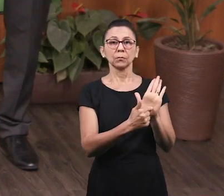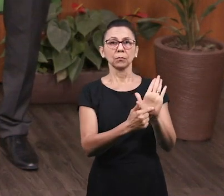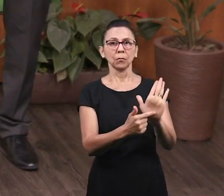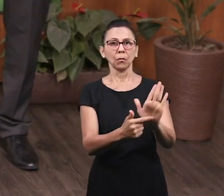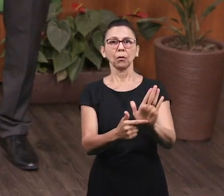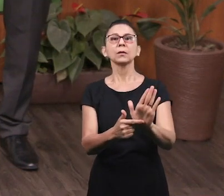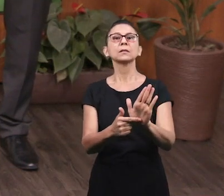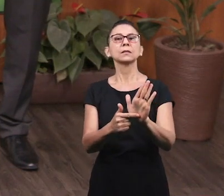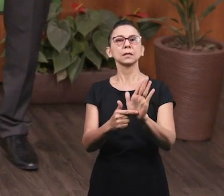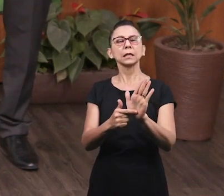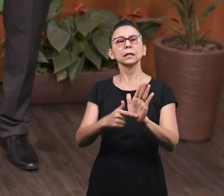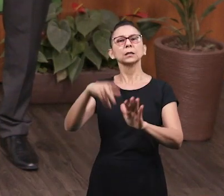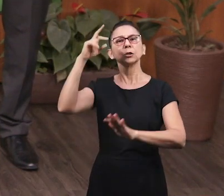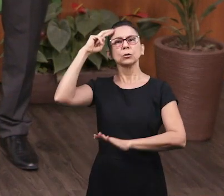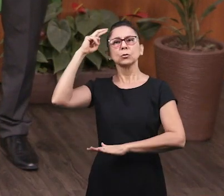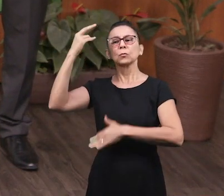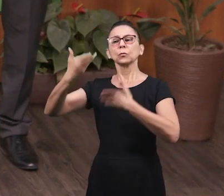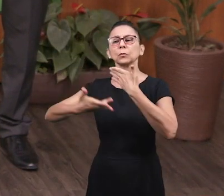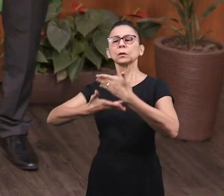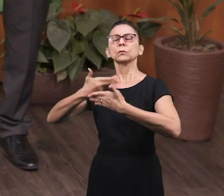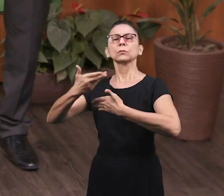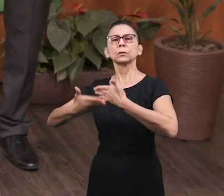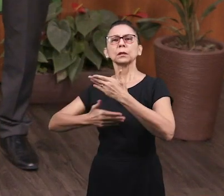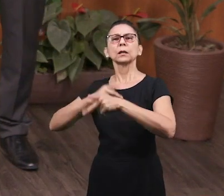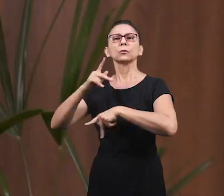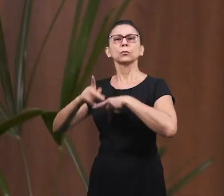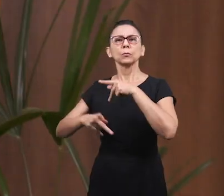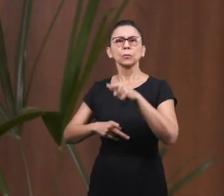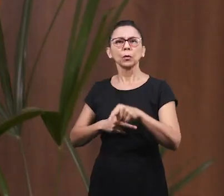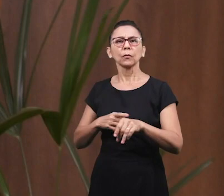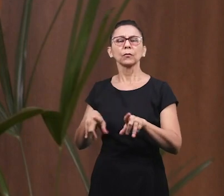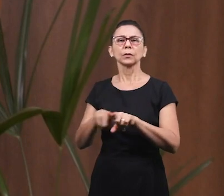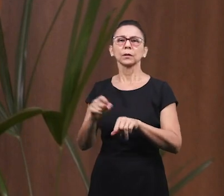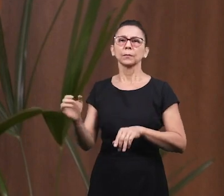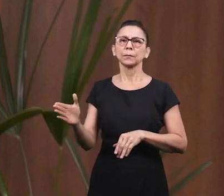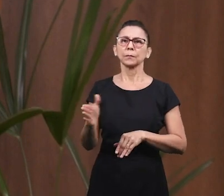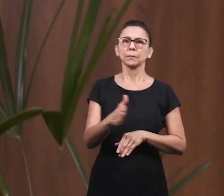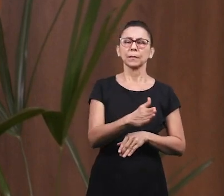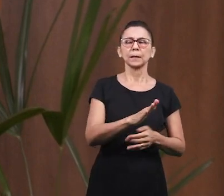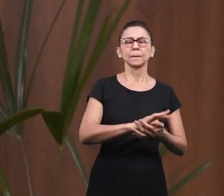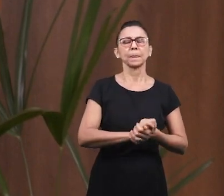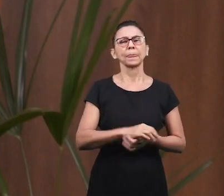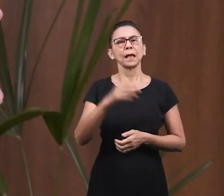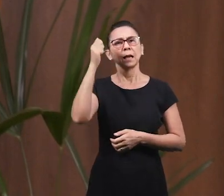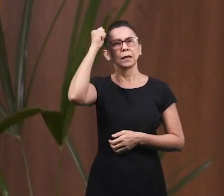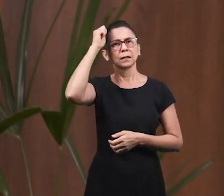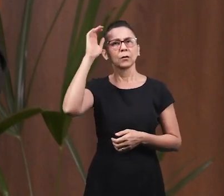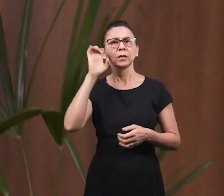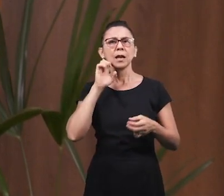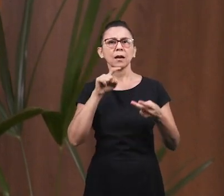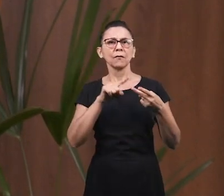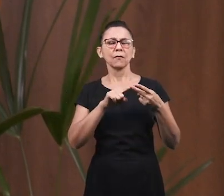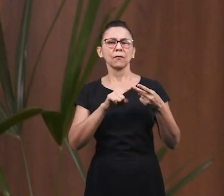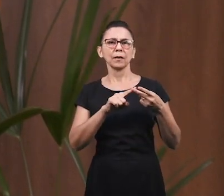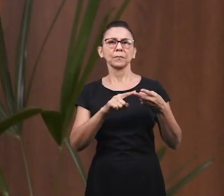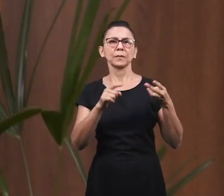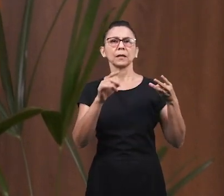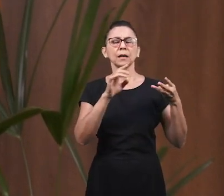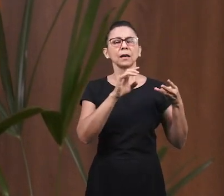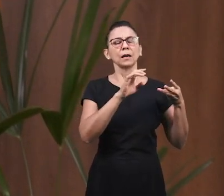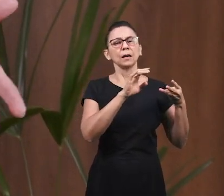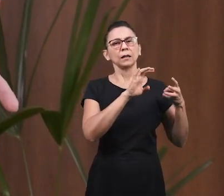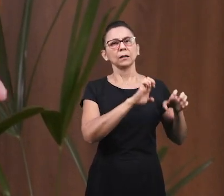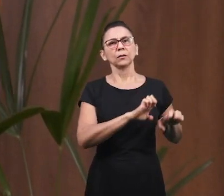le Seigneur avait marché avec son peuple. Adam et Ève, Enoch, les